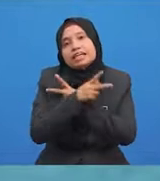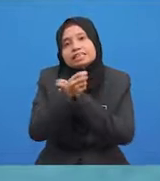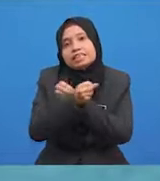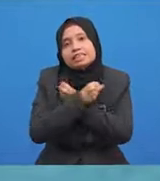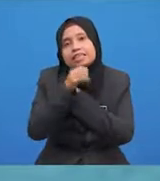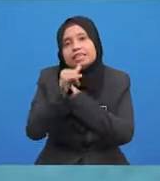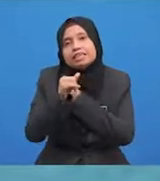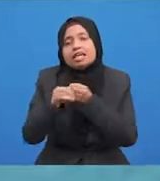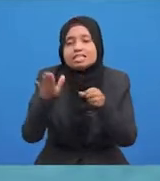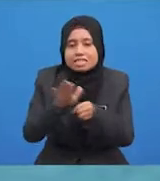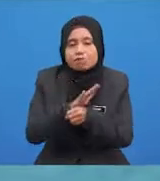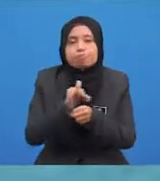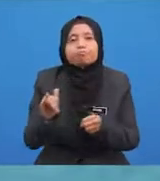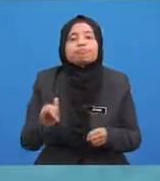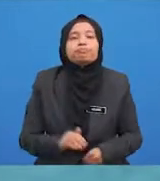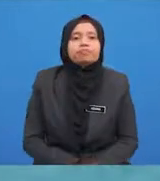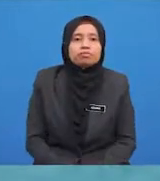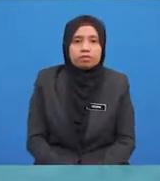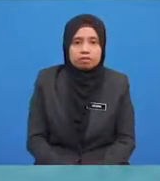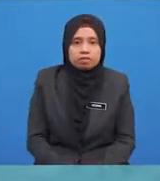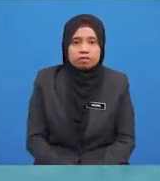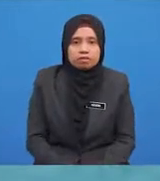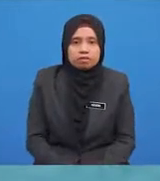sayang yang sepenuhnya.